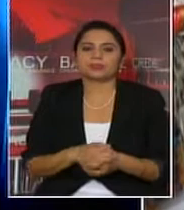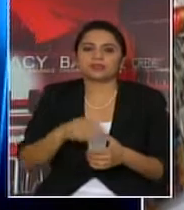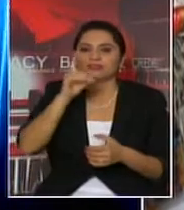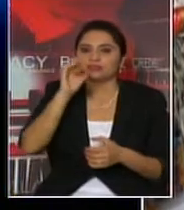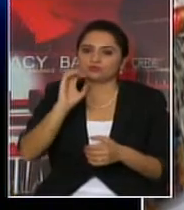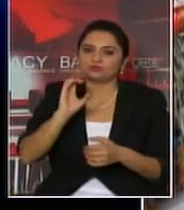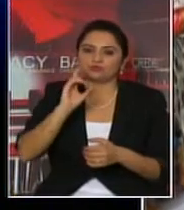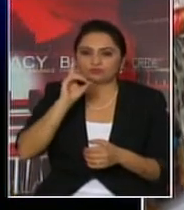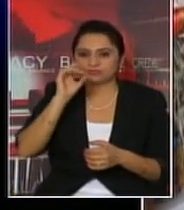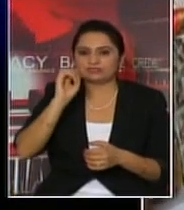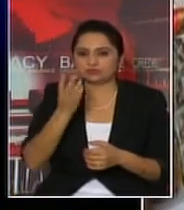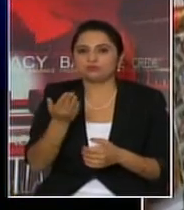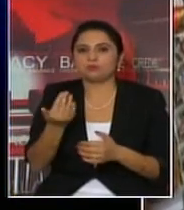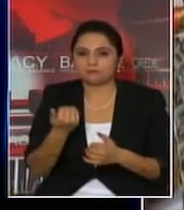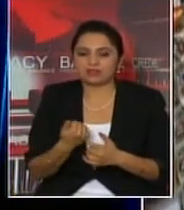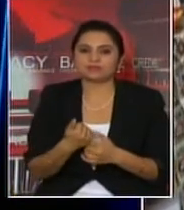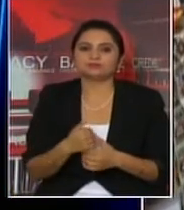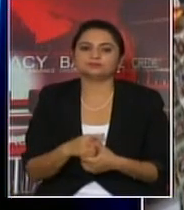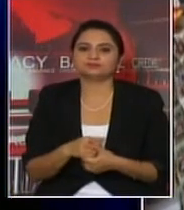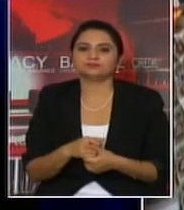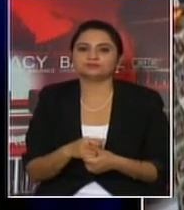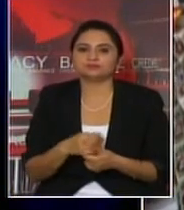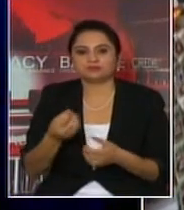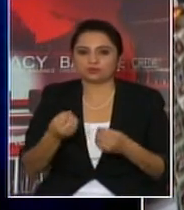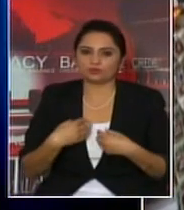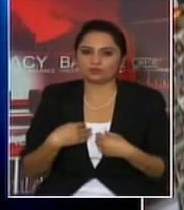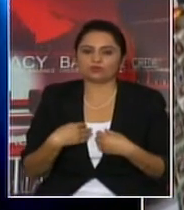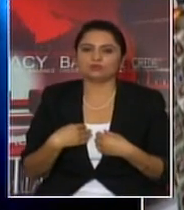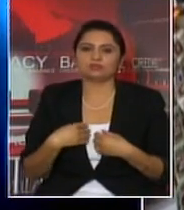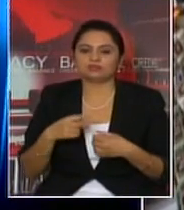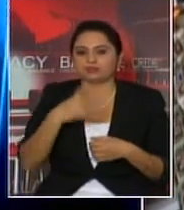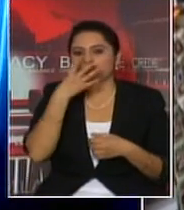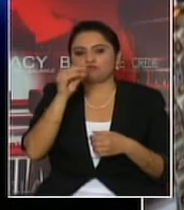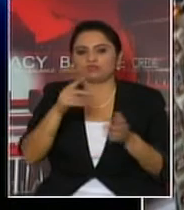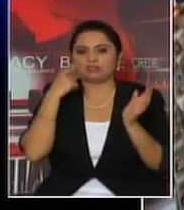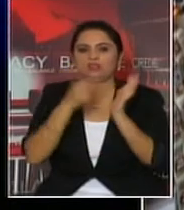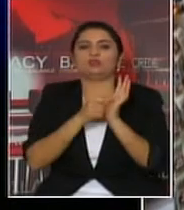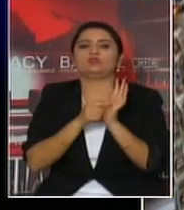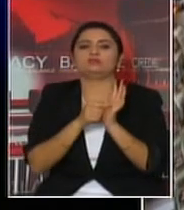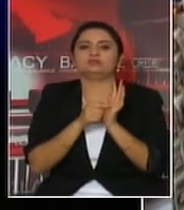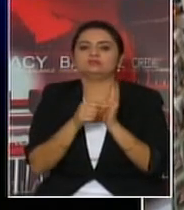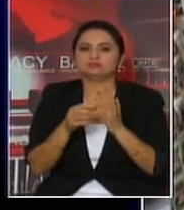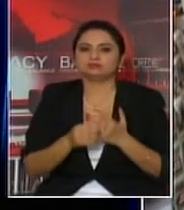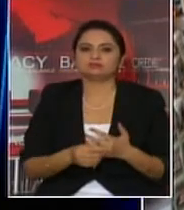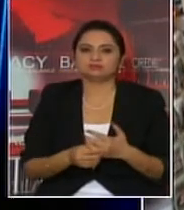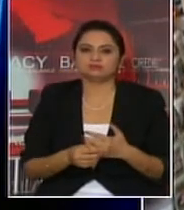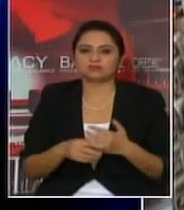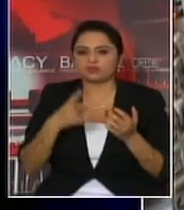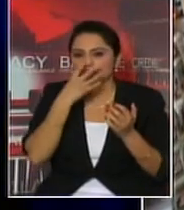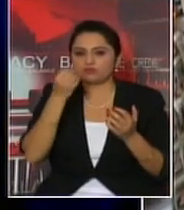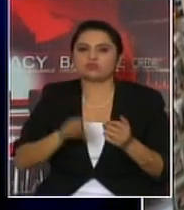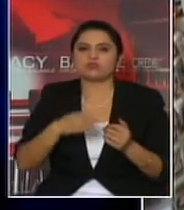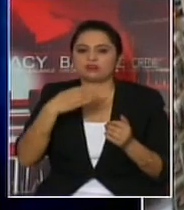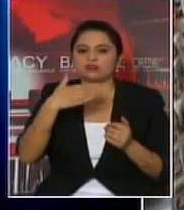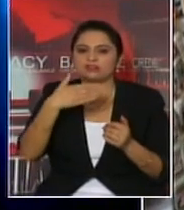भन्यो अनि ड्यू निकालेर दिँदाखेरि यस्तो अवस्थामा भेटियो, पुरै यसमा फोहोर लेदो